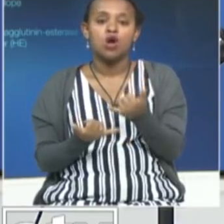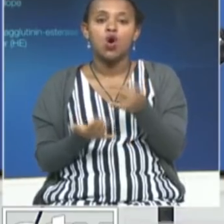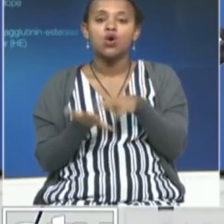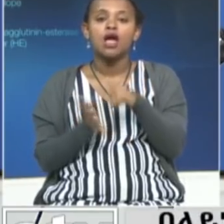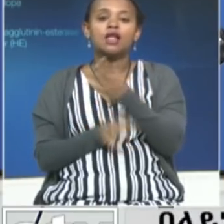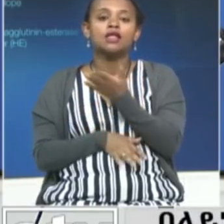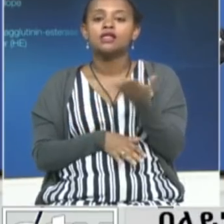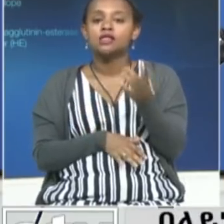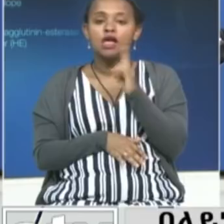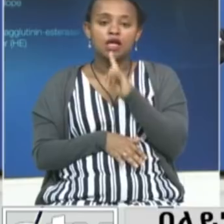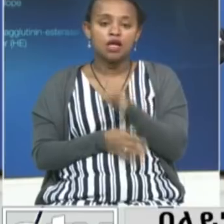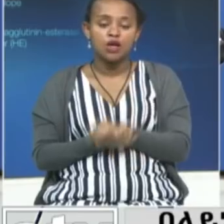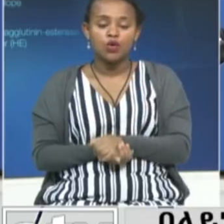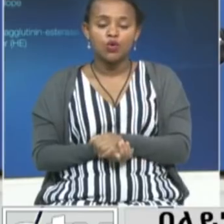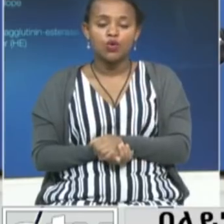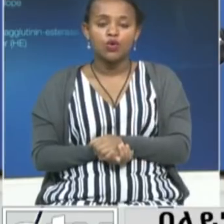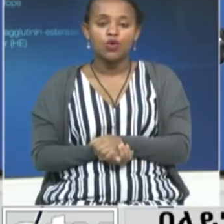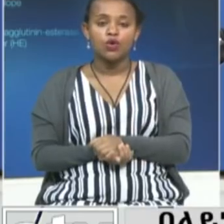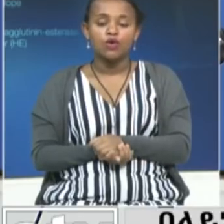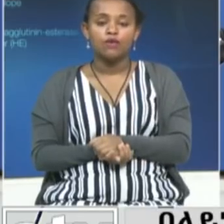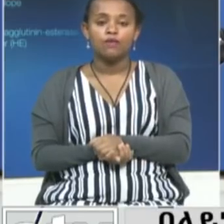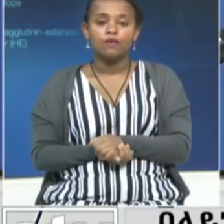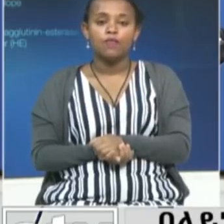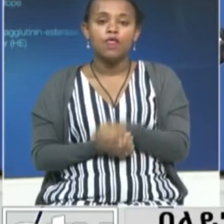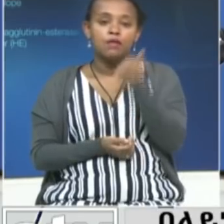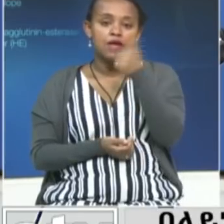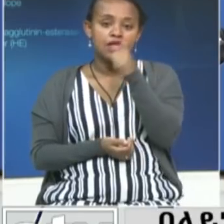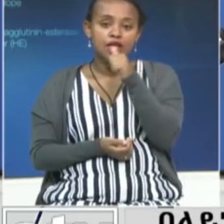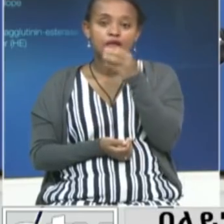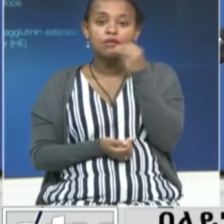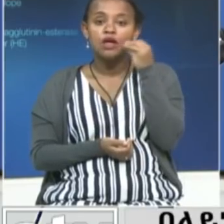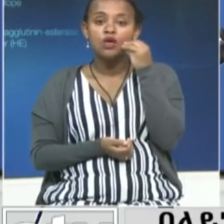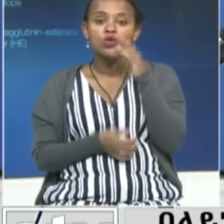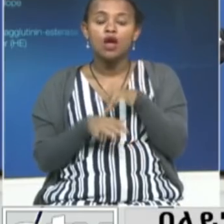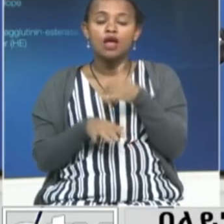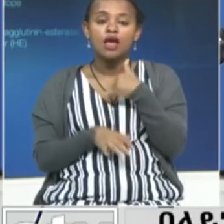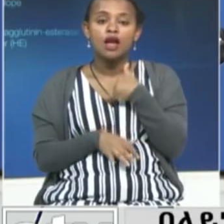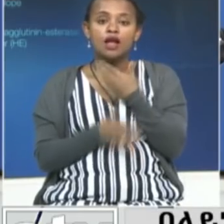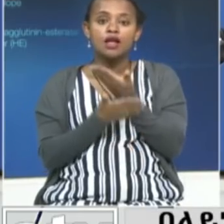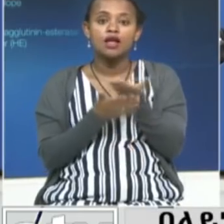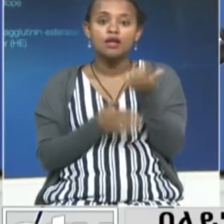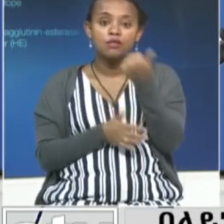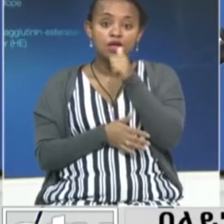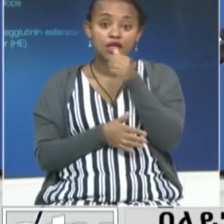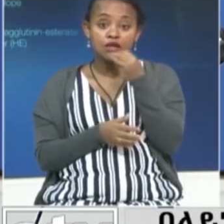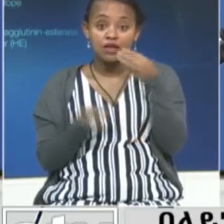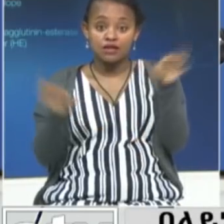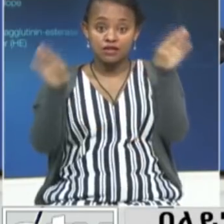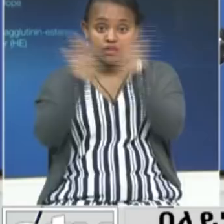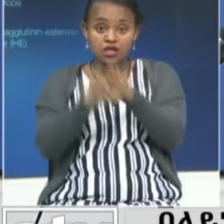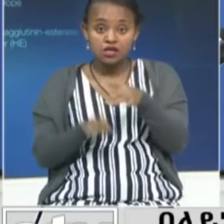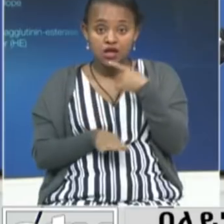ያልተነሳ ነገር ነው። በመጠጥ ቤቶች ላይ ያለ ነገር መጠጥ ቤት ተዘጋ ይባላል፣